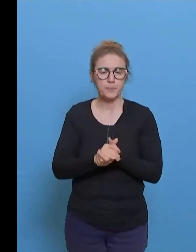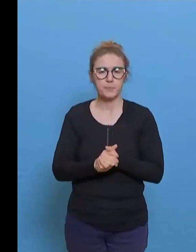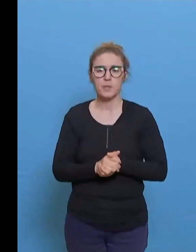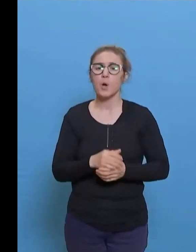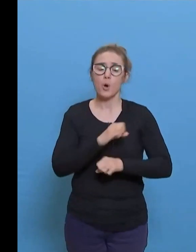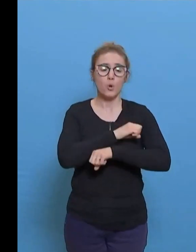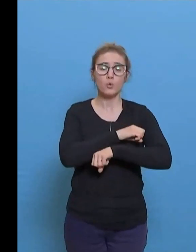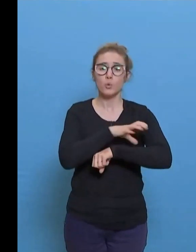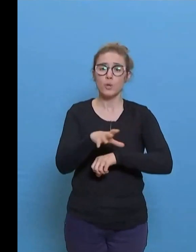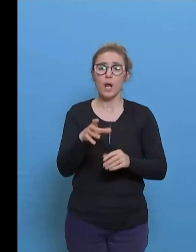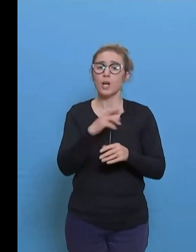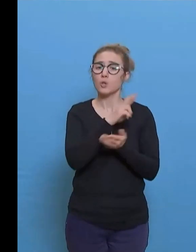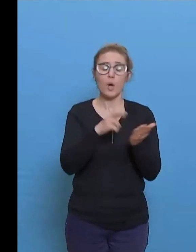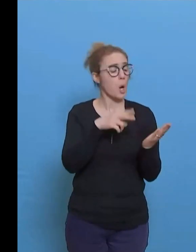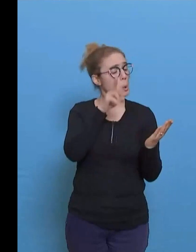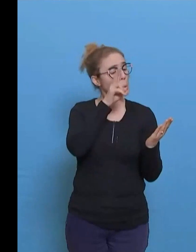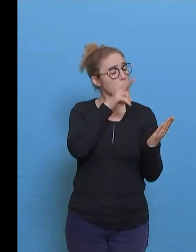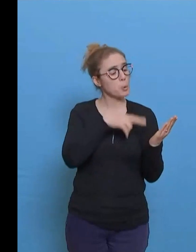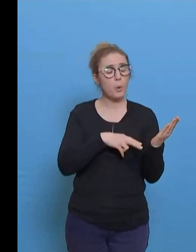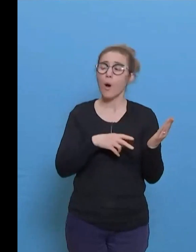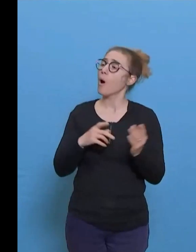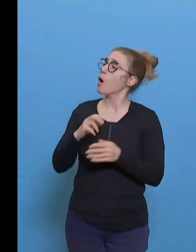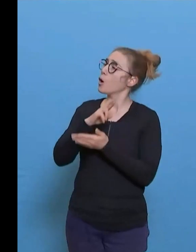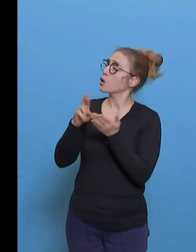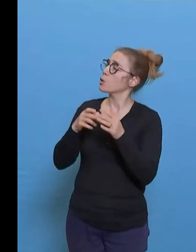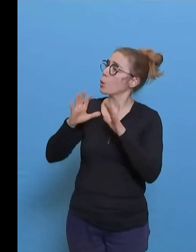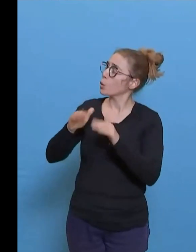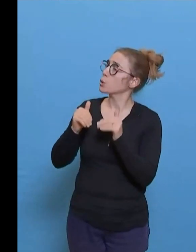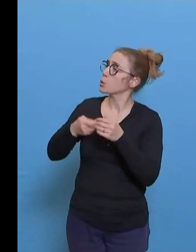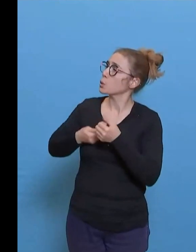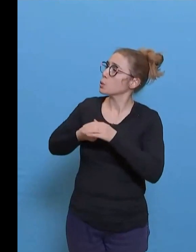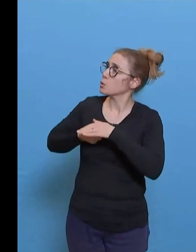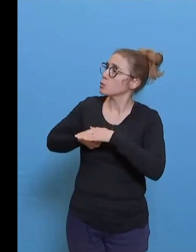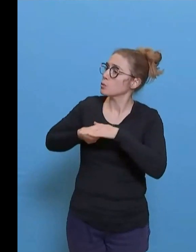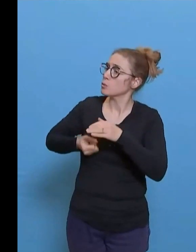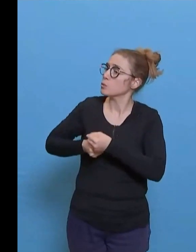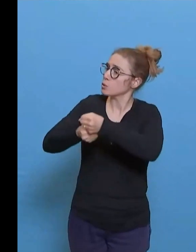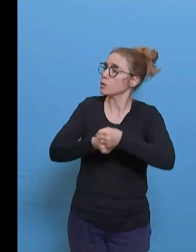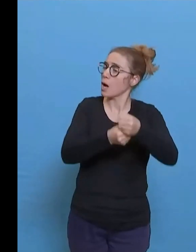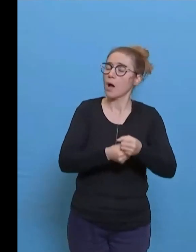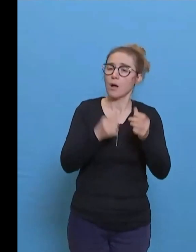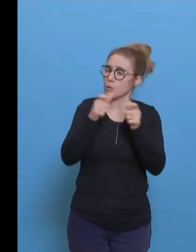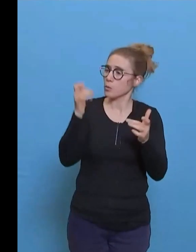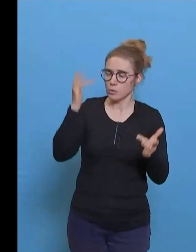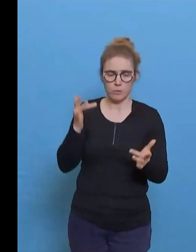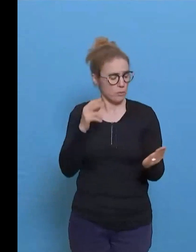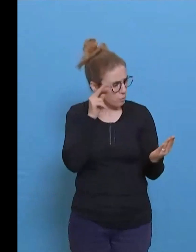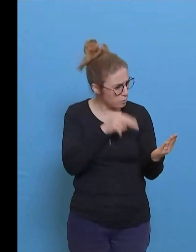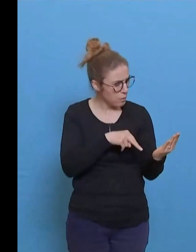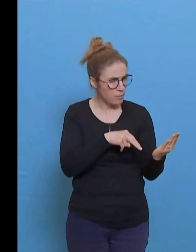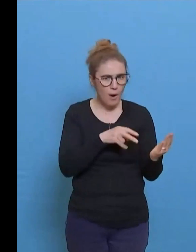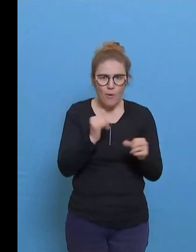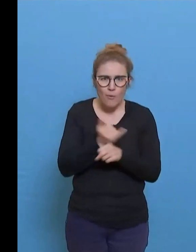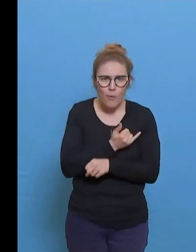dans le journal régional que la région reste au soutien de ces grandes institutions culturelles. C'est inexact, c'est